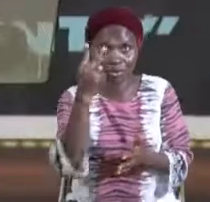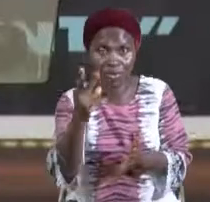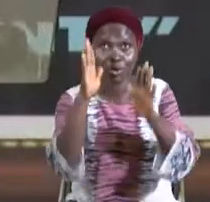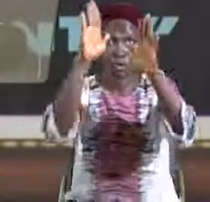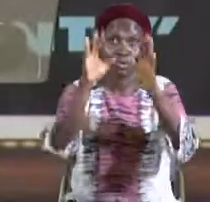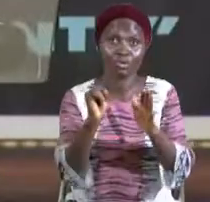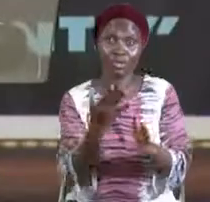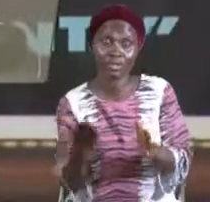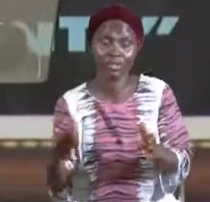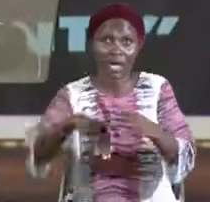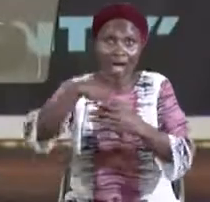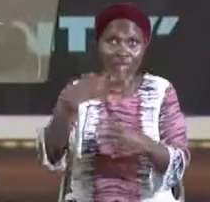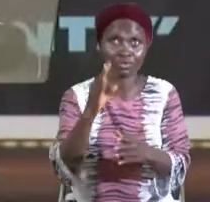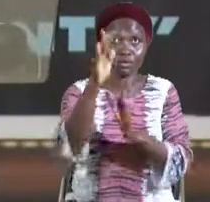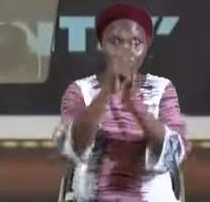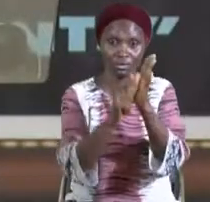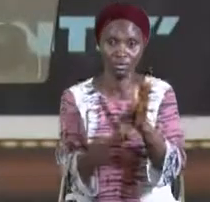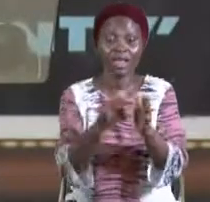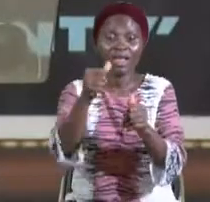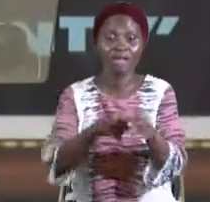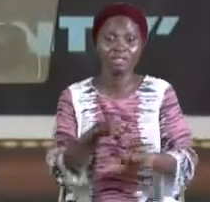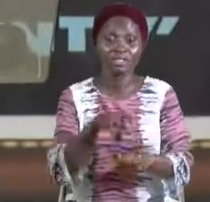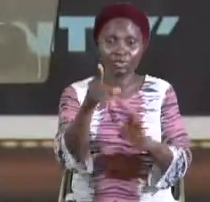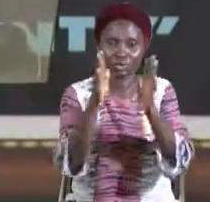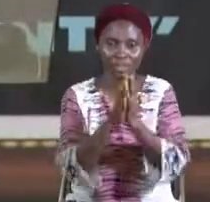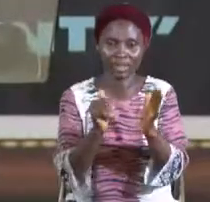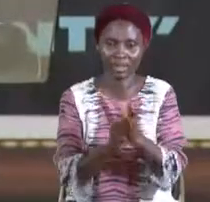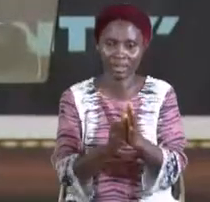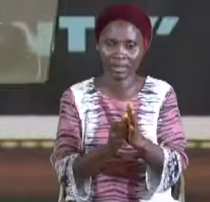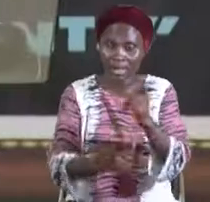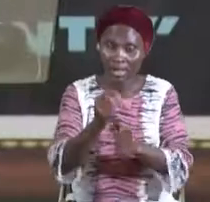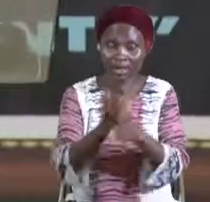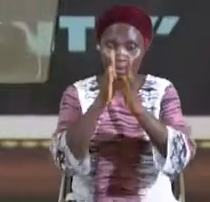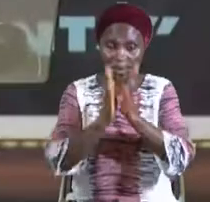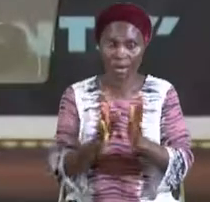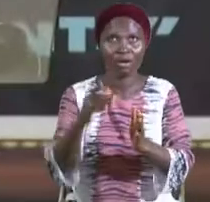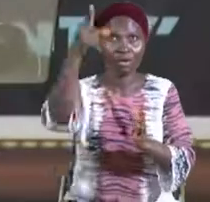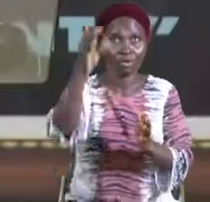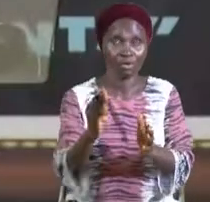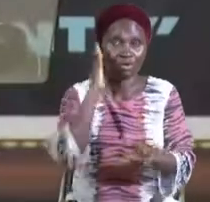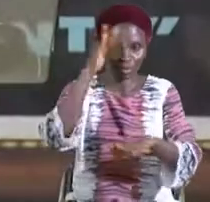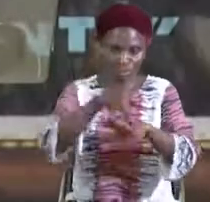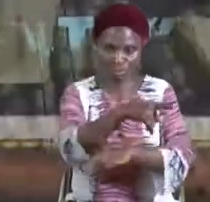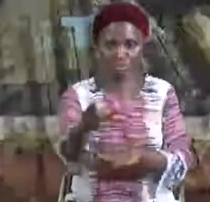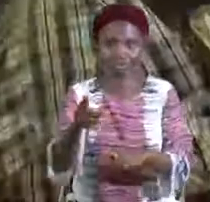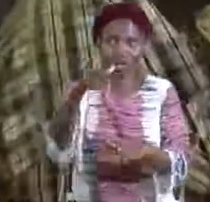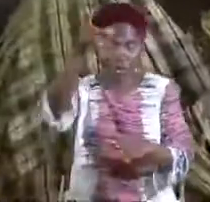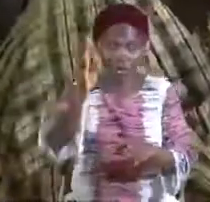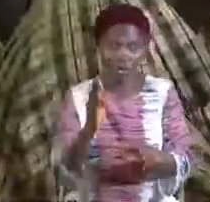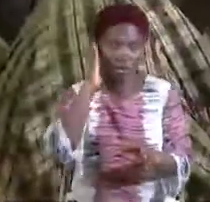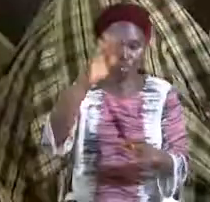ta loi. Chaque fois que tu fais cette prière, Dieu va te toucher, Dieu va te